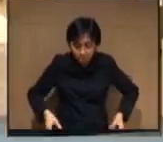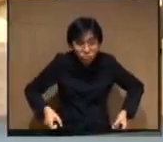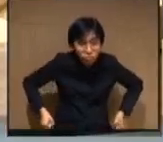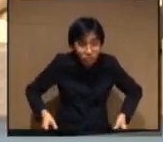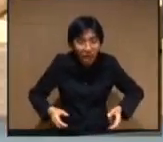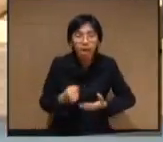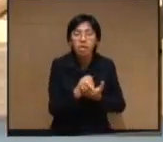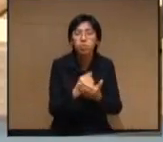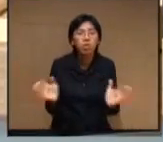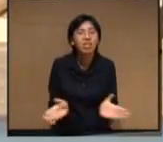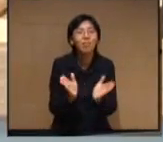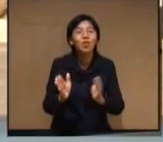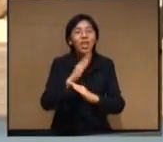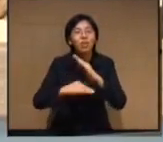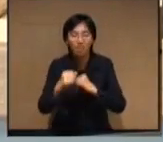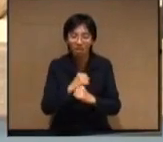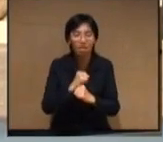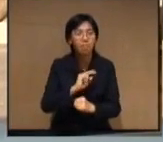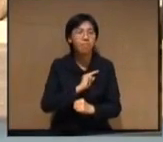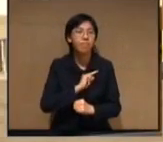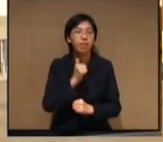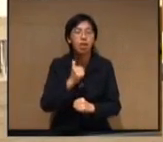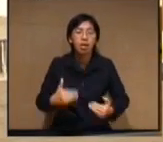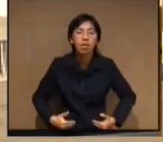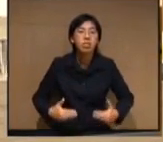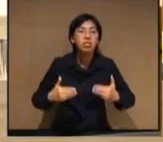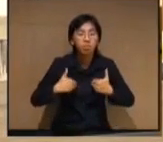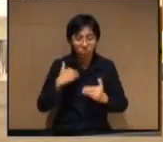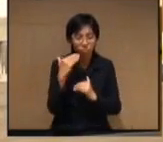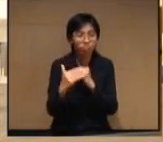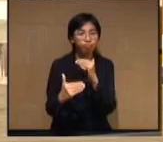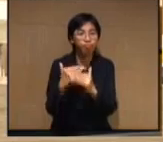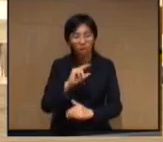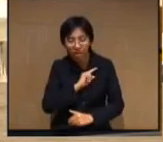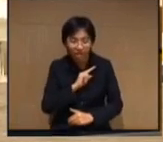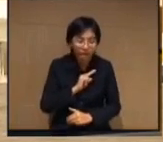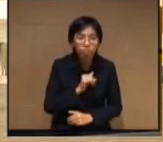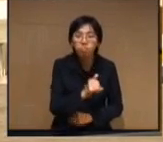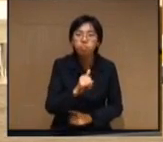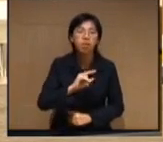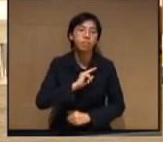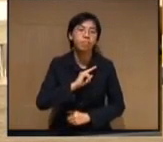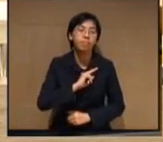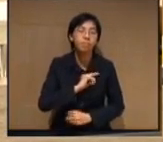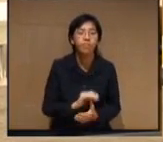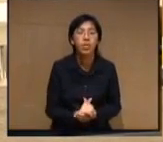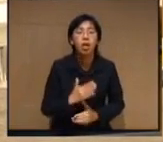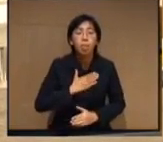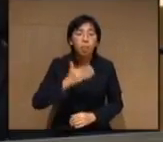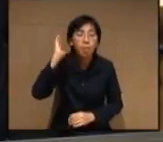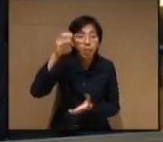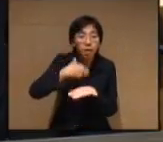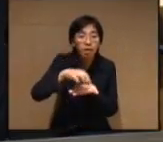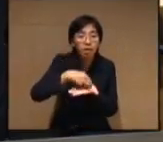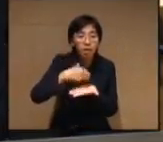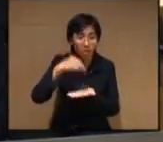เสริมใหเราสามารถไปไหนมาไหนได้ดตัเองมีชีวิต ดำเนิชีวิตได้ดวยตัเองผมพเสมอๆว่